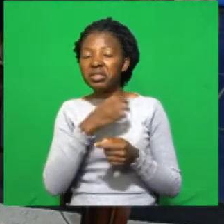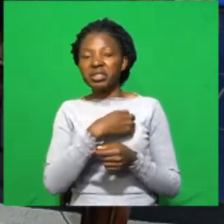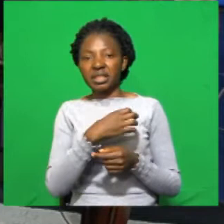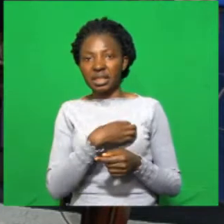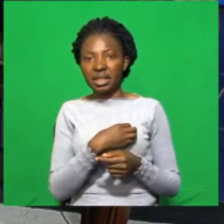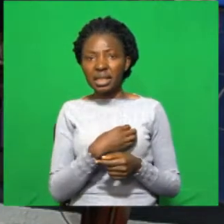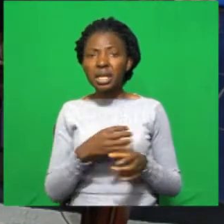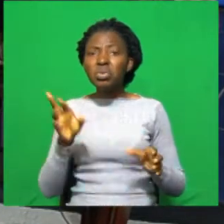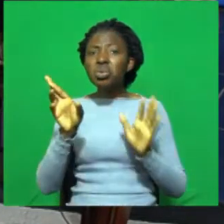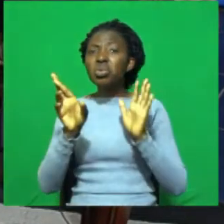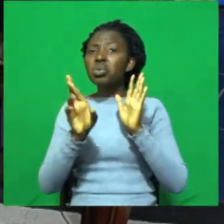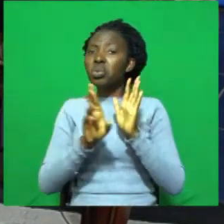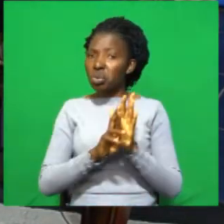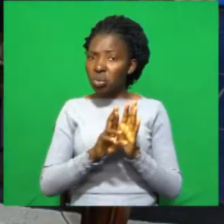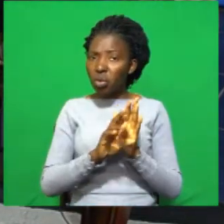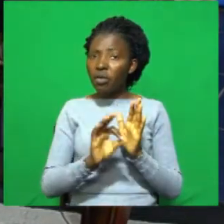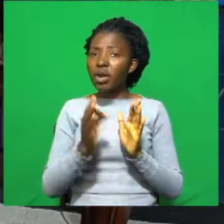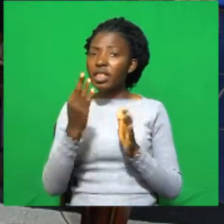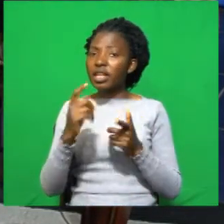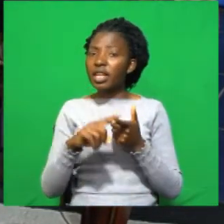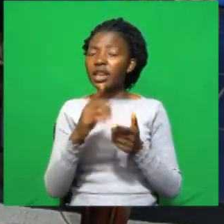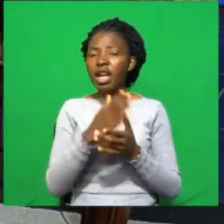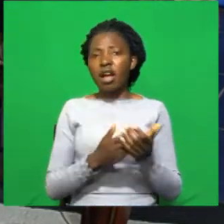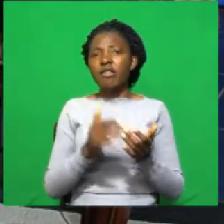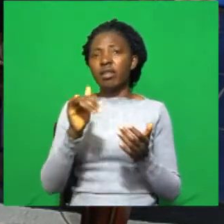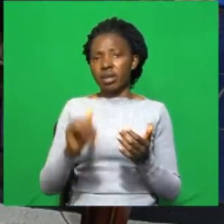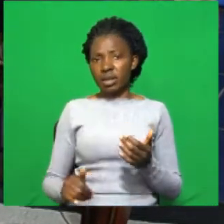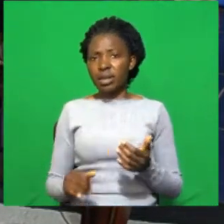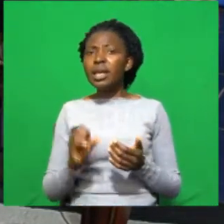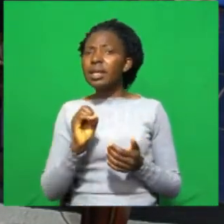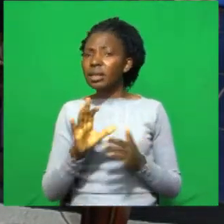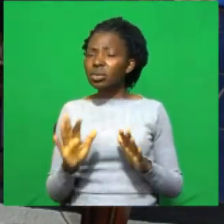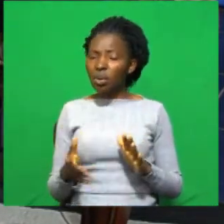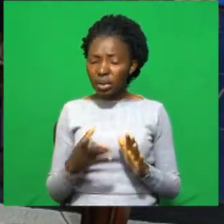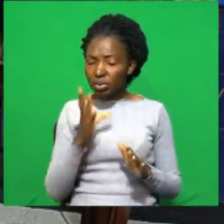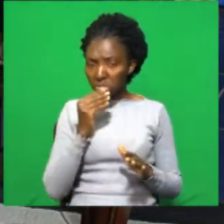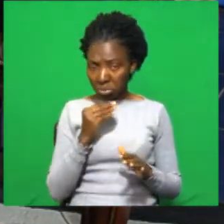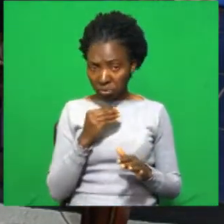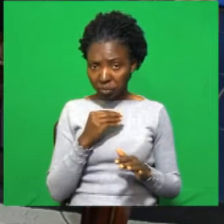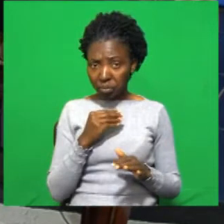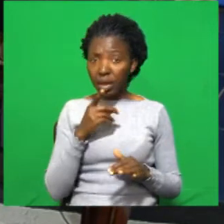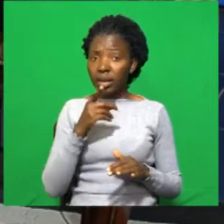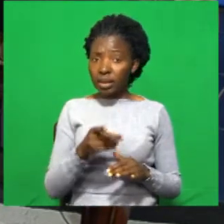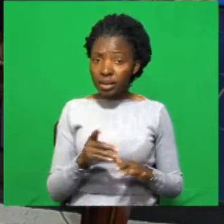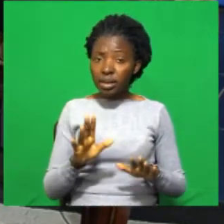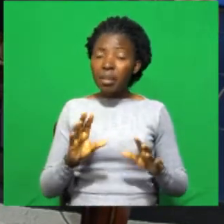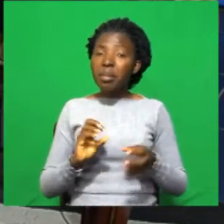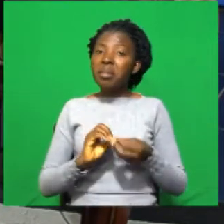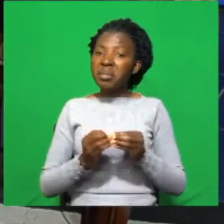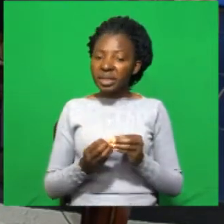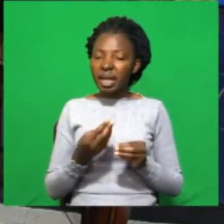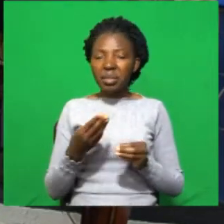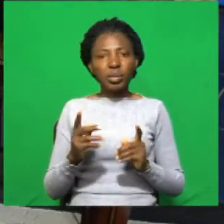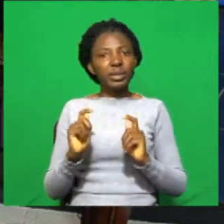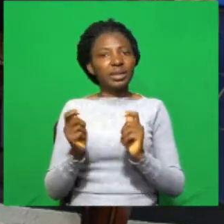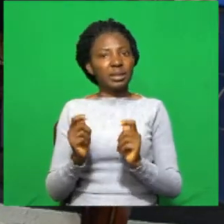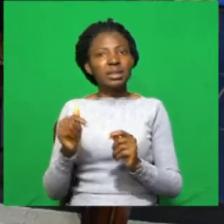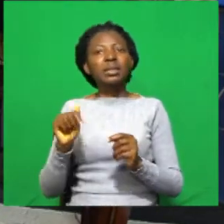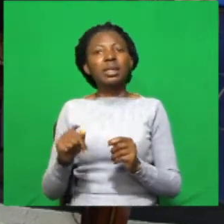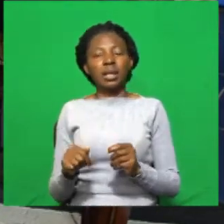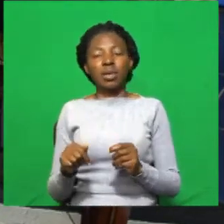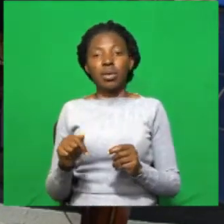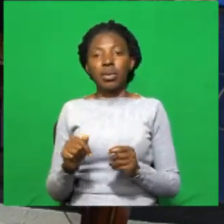achatonga kwe3.5 years. Zvabatika kaizvo. Saka chimiro ichocho manje ndo chinoita kuti paite dzidziso iriko yandauda